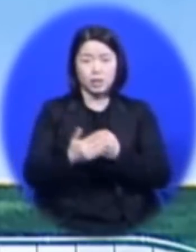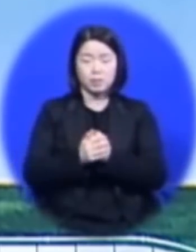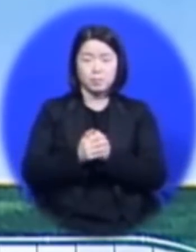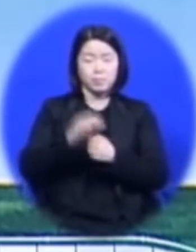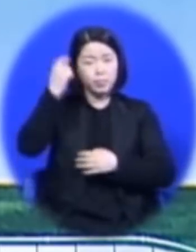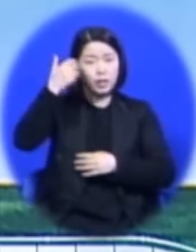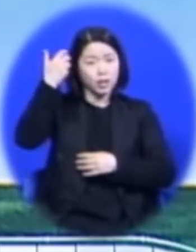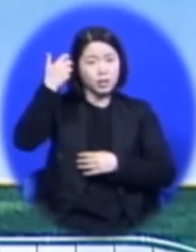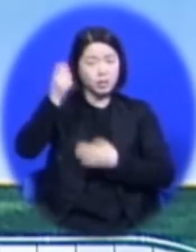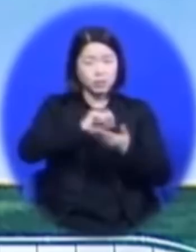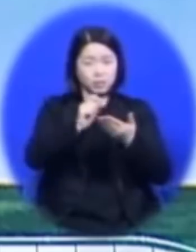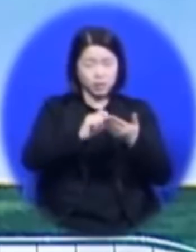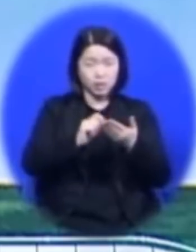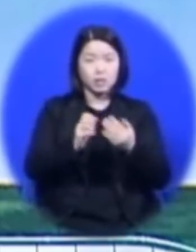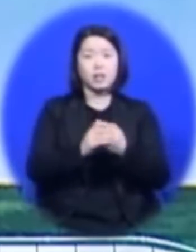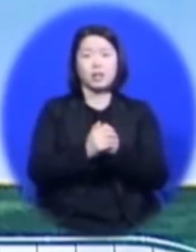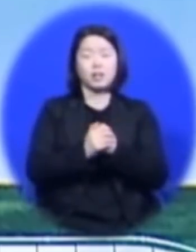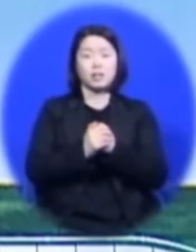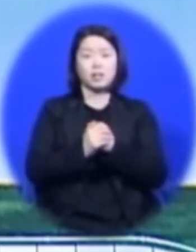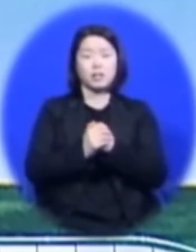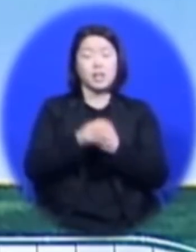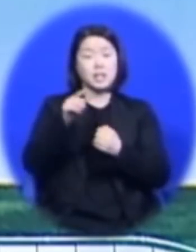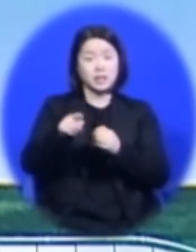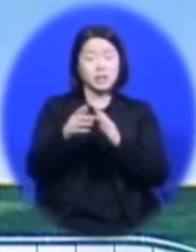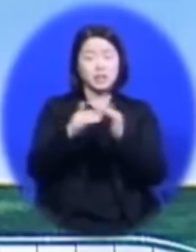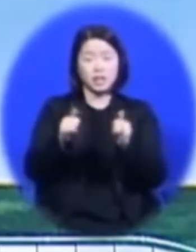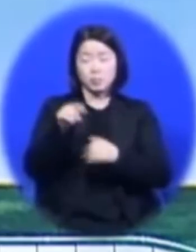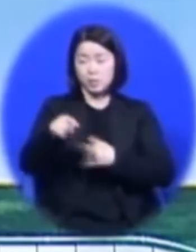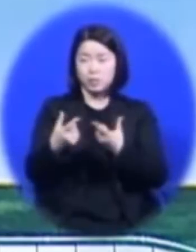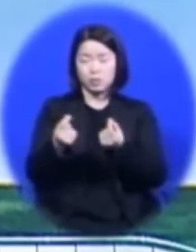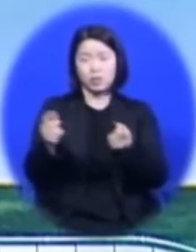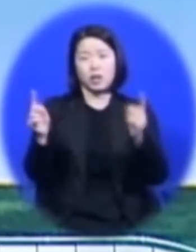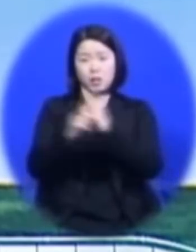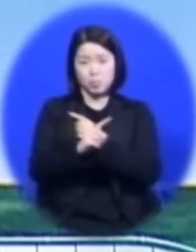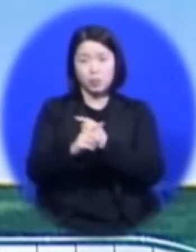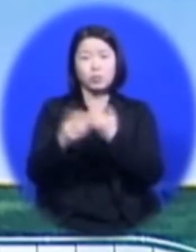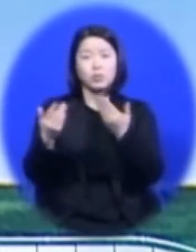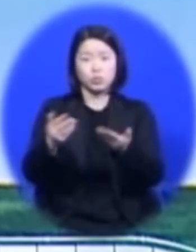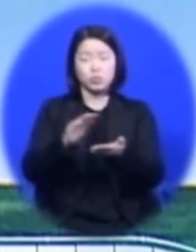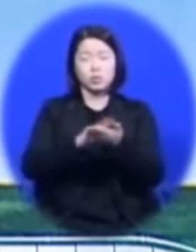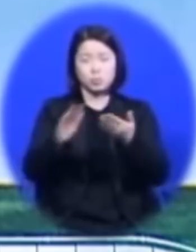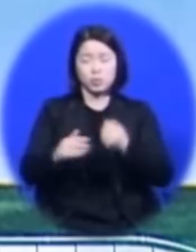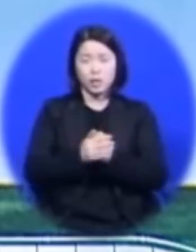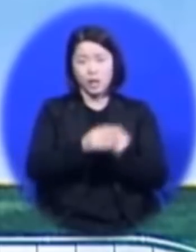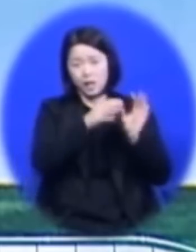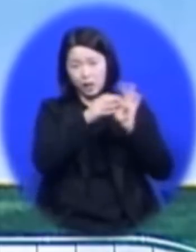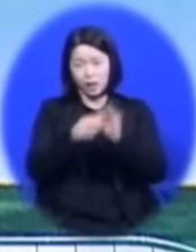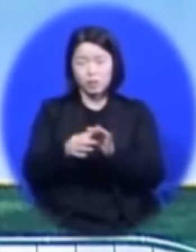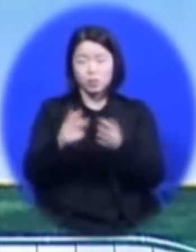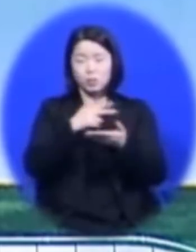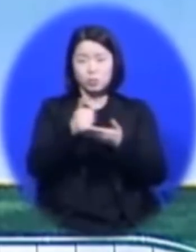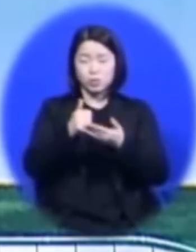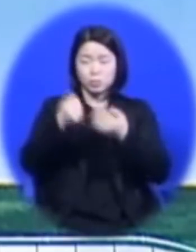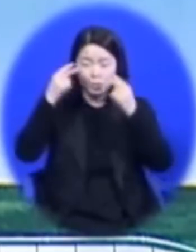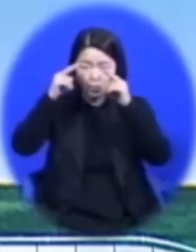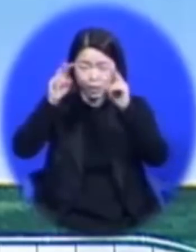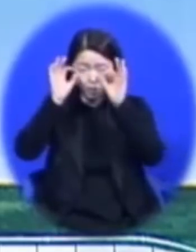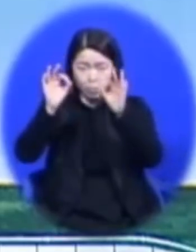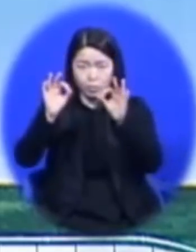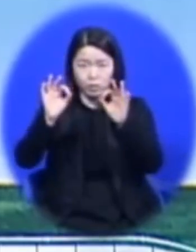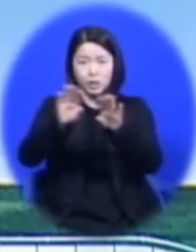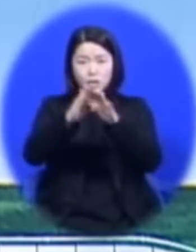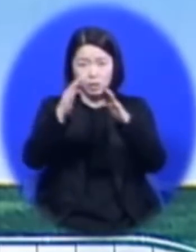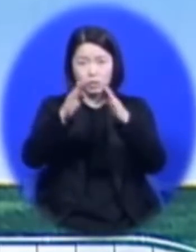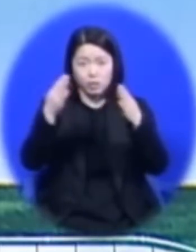영선의 기가 그 사람을 그렇게 만든 겁니다 계속해서 주님을 바라보는 눈이 열려 가는